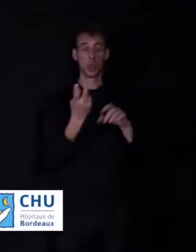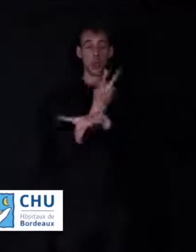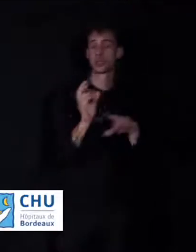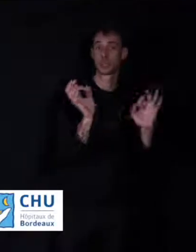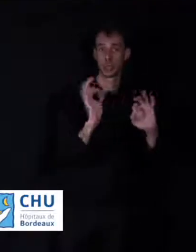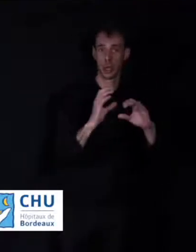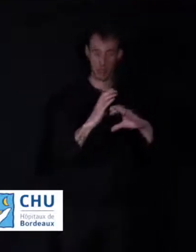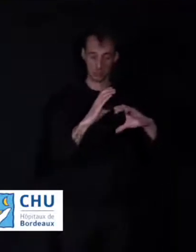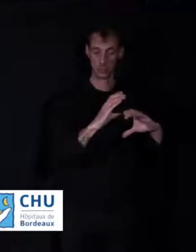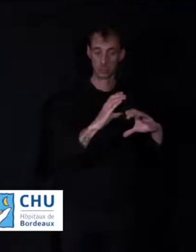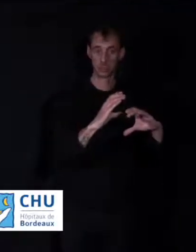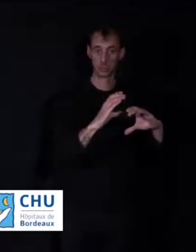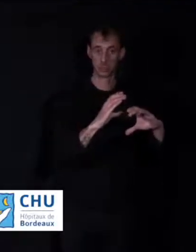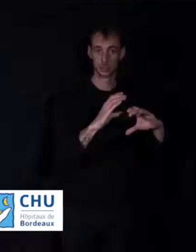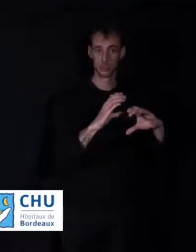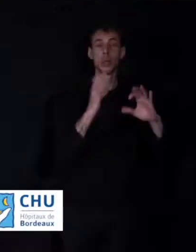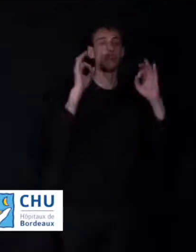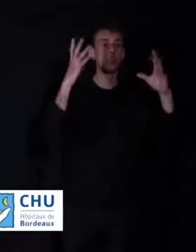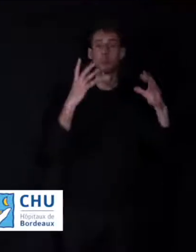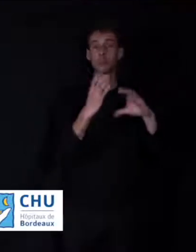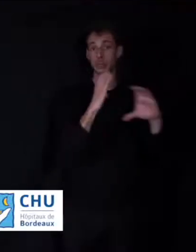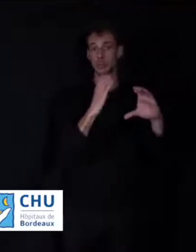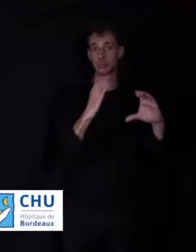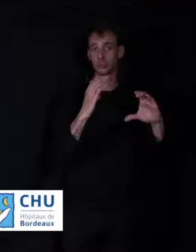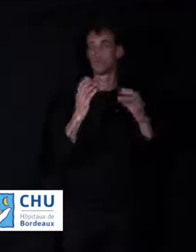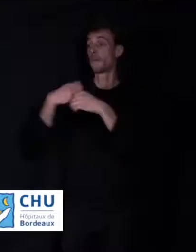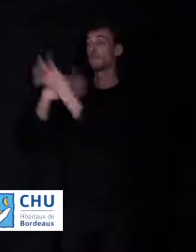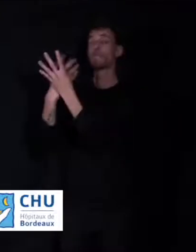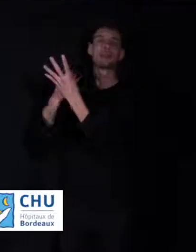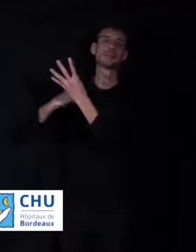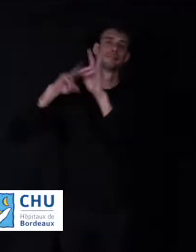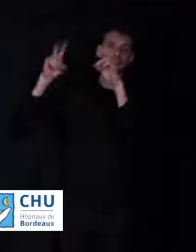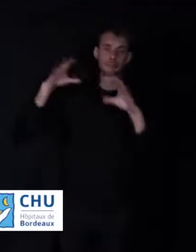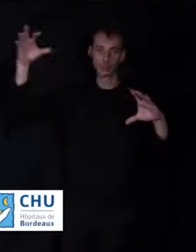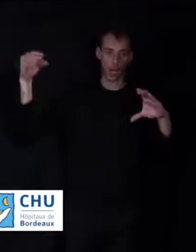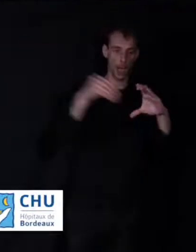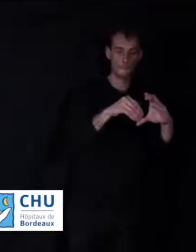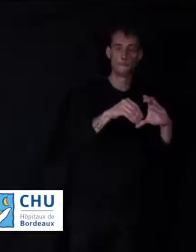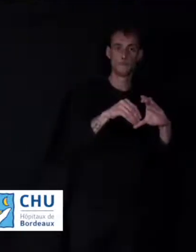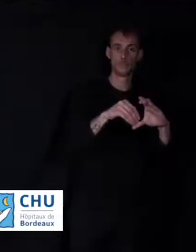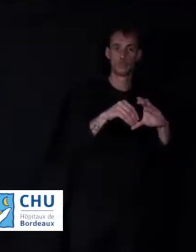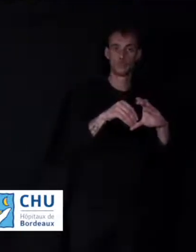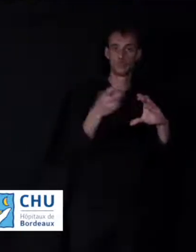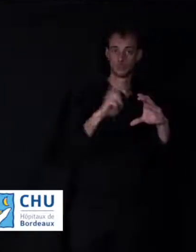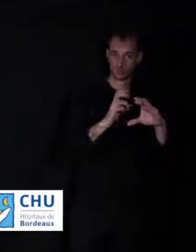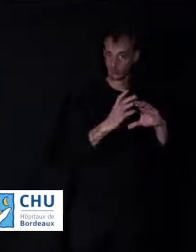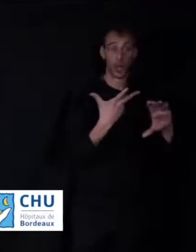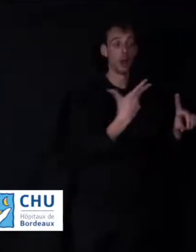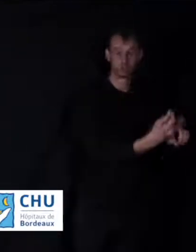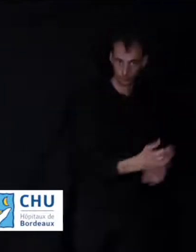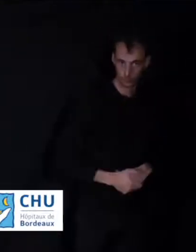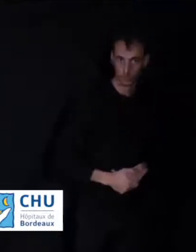une partie du virus méchant. Et dans ces stratégies, on va retrouver le vaccin de